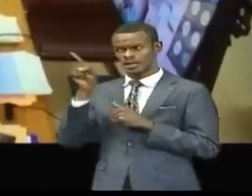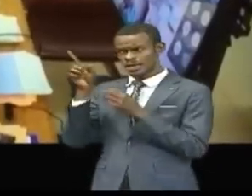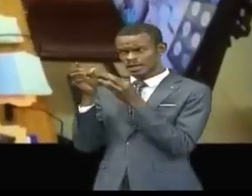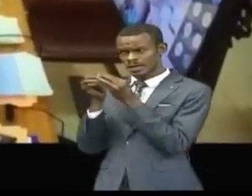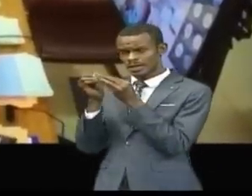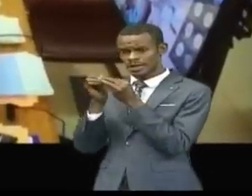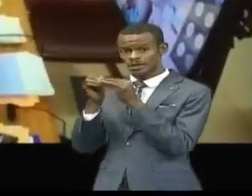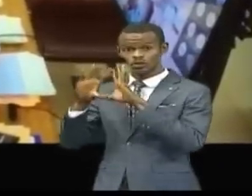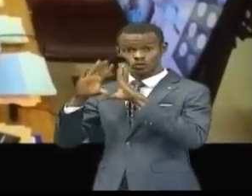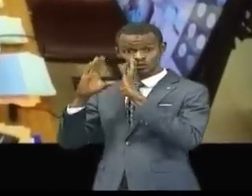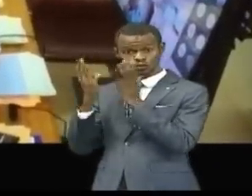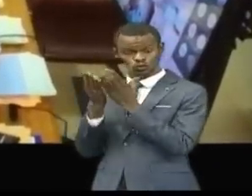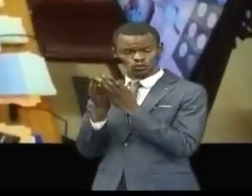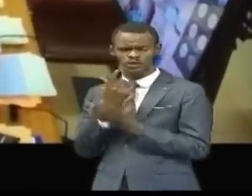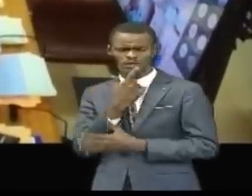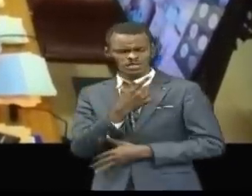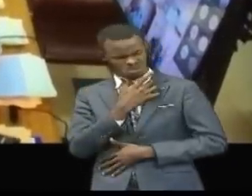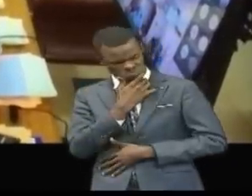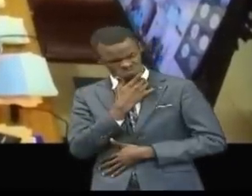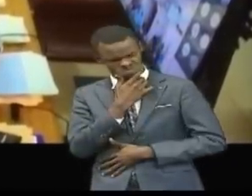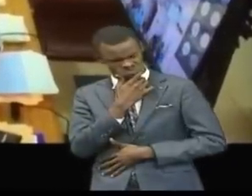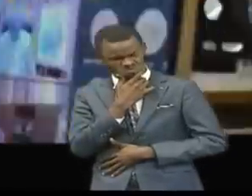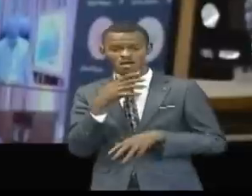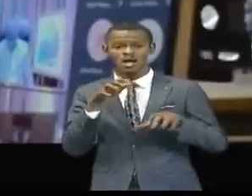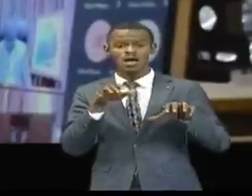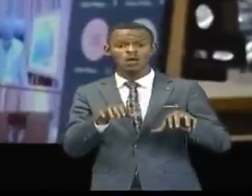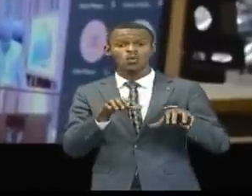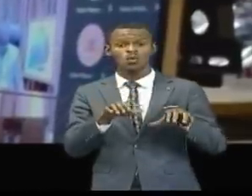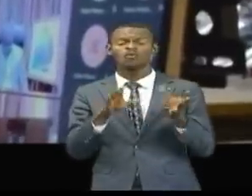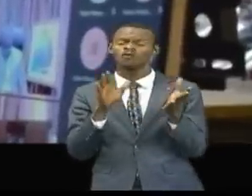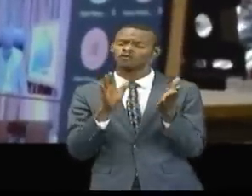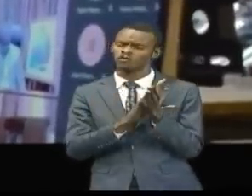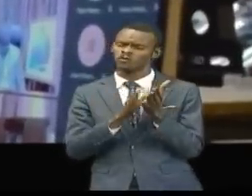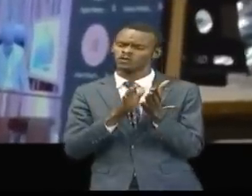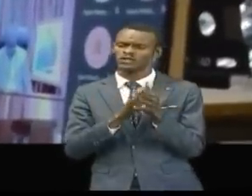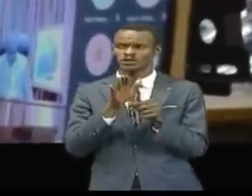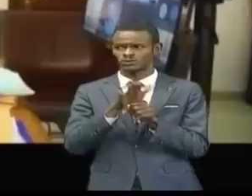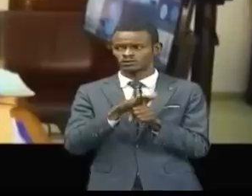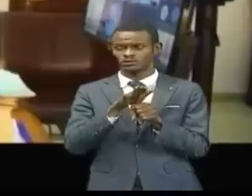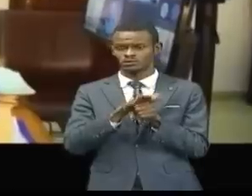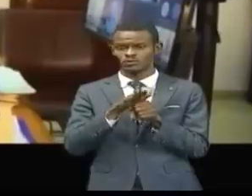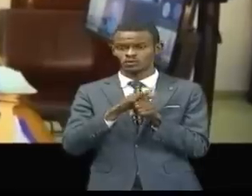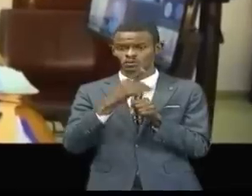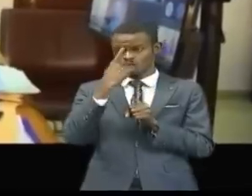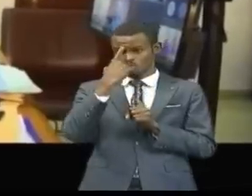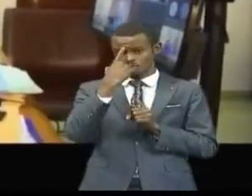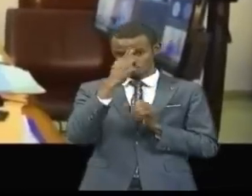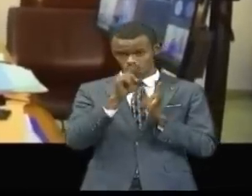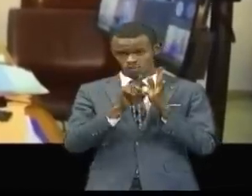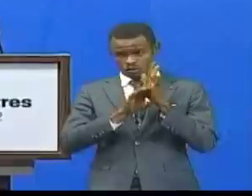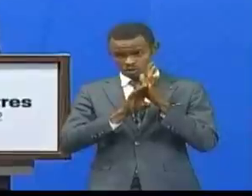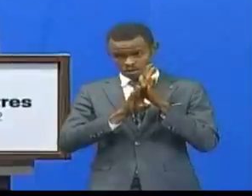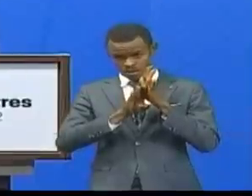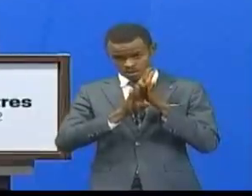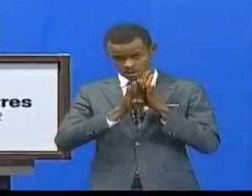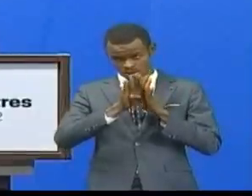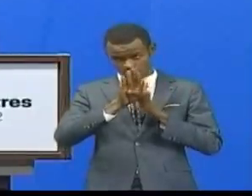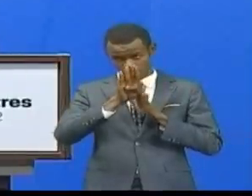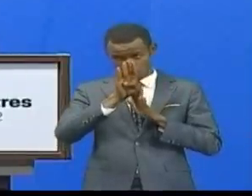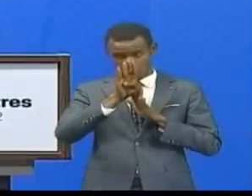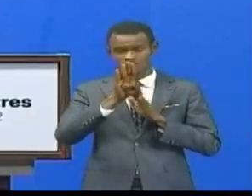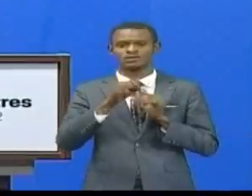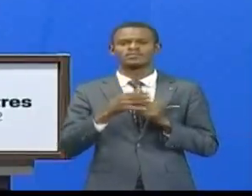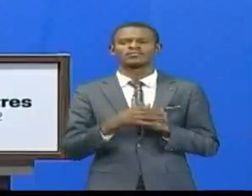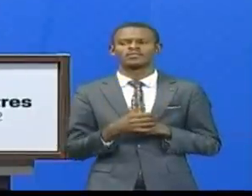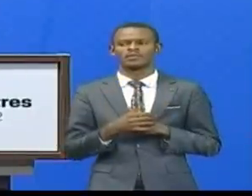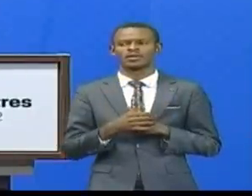les performances macroéconomiques et l'accroissement du taux de décaissement. La